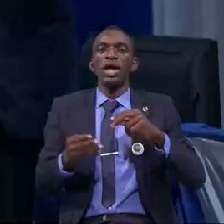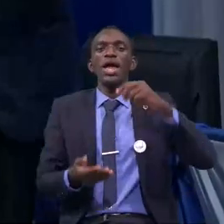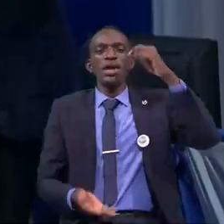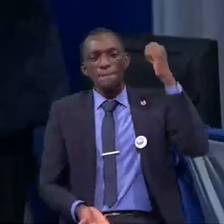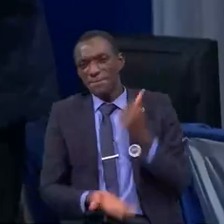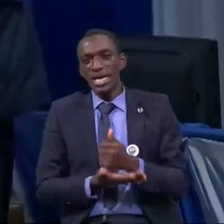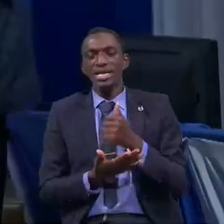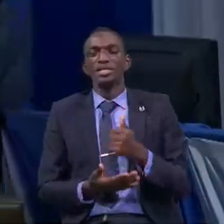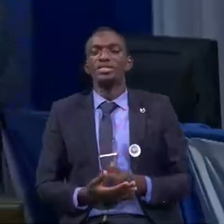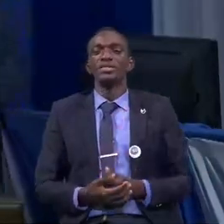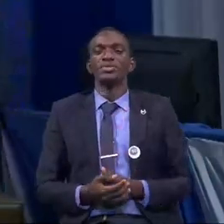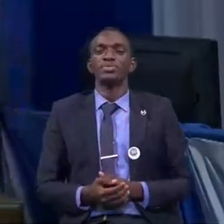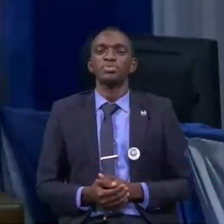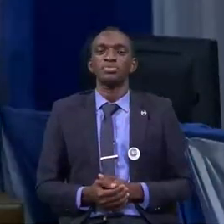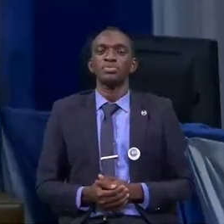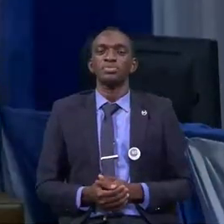Amen.